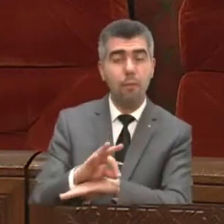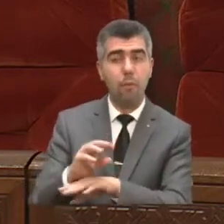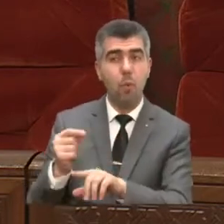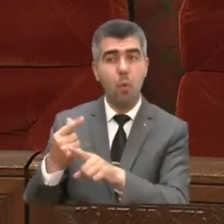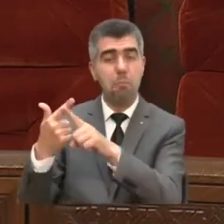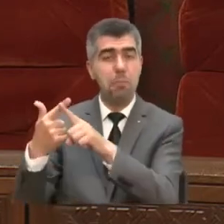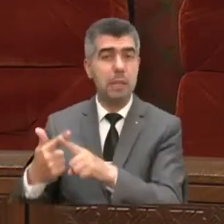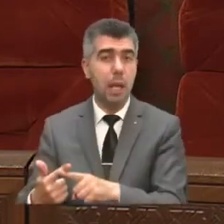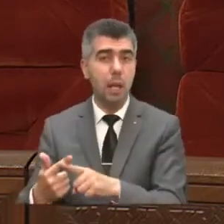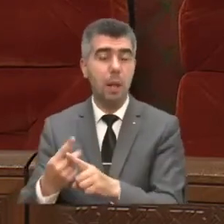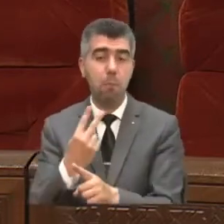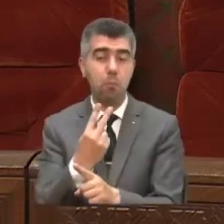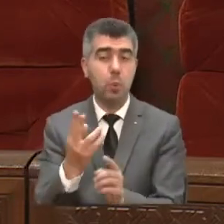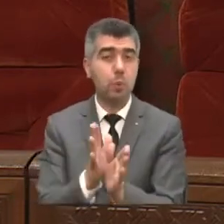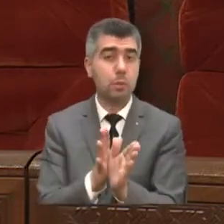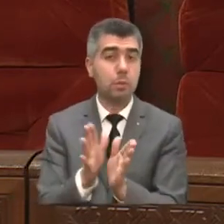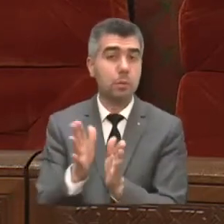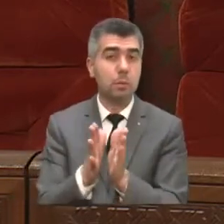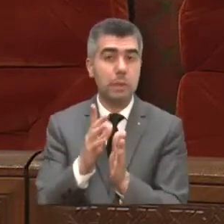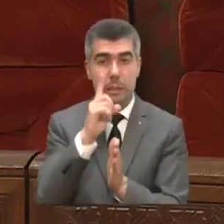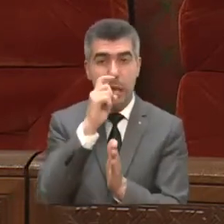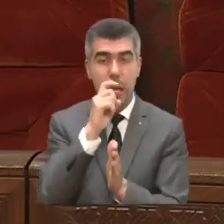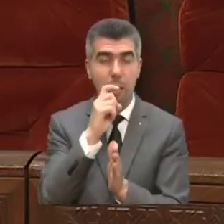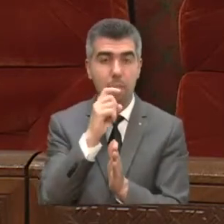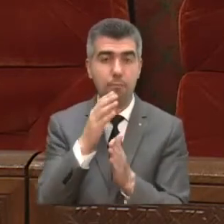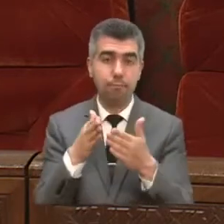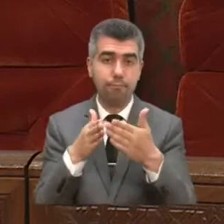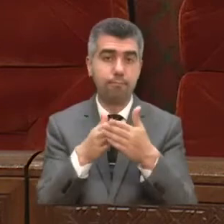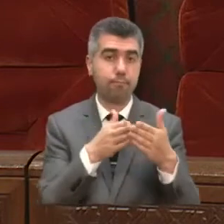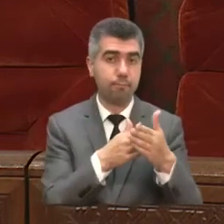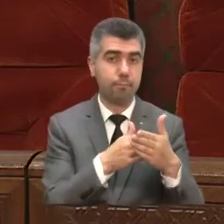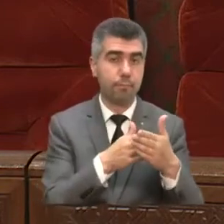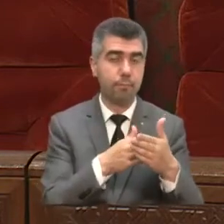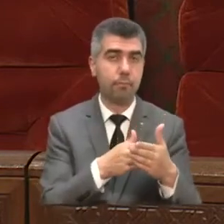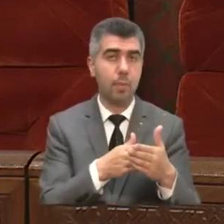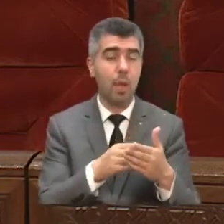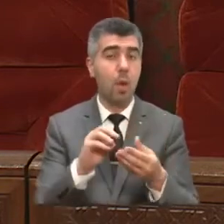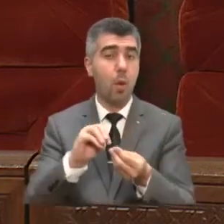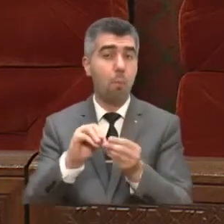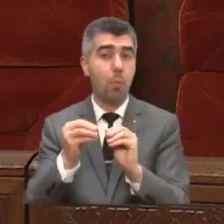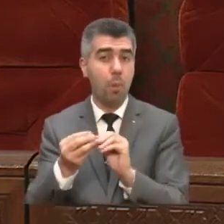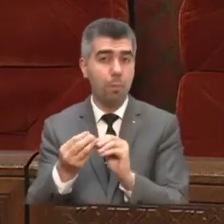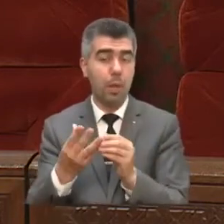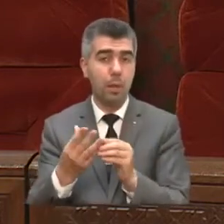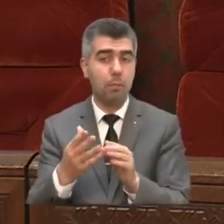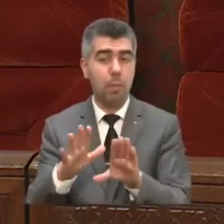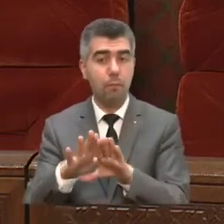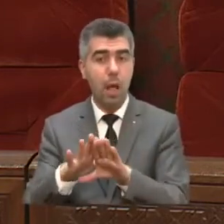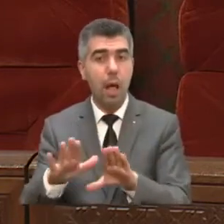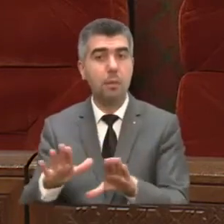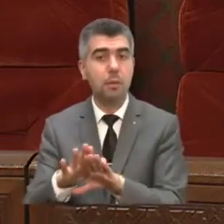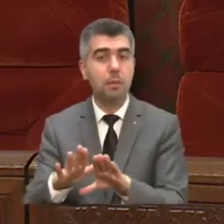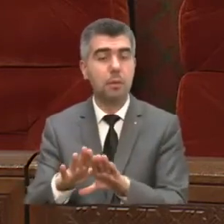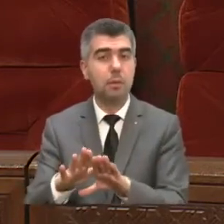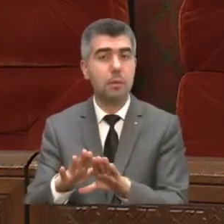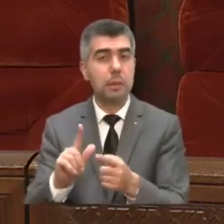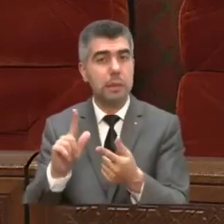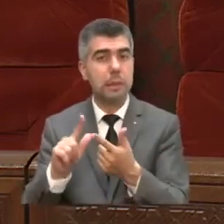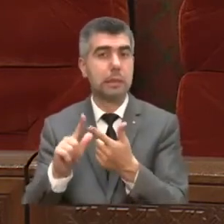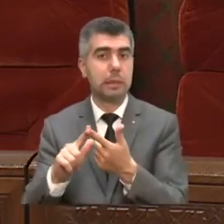التسيير. هذا العائق الاول. العائق الثاني هو المشاكل ديال التوفير ديال العقار